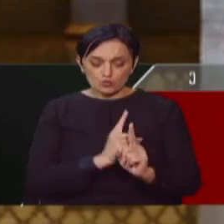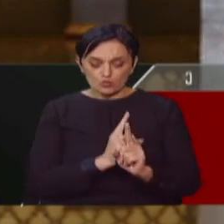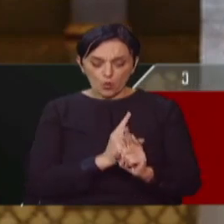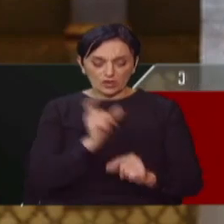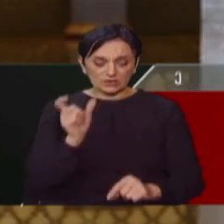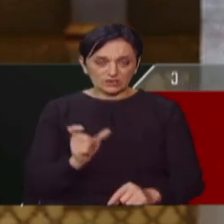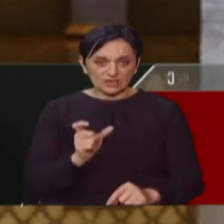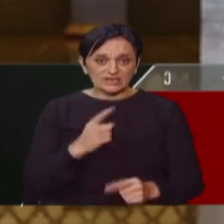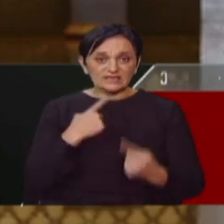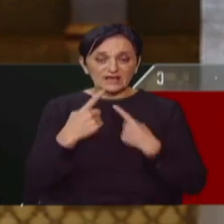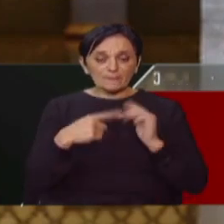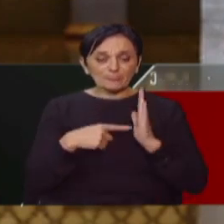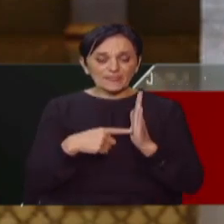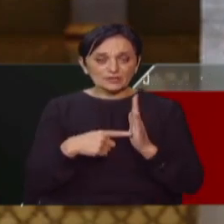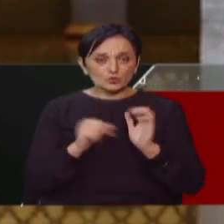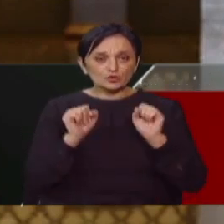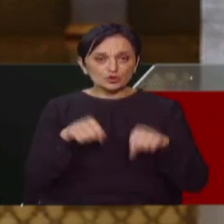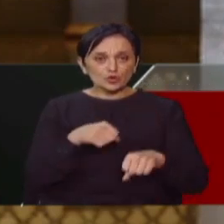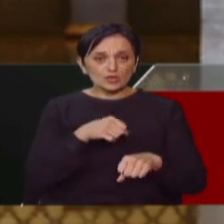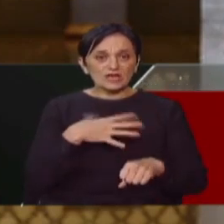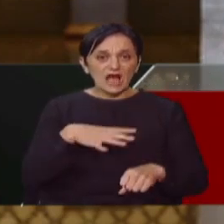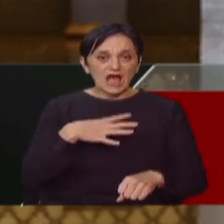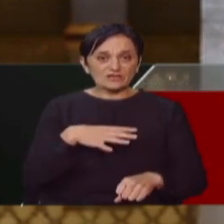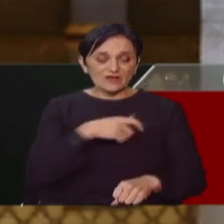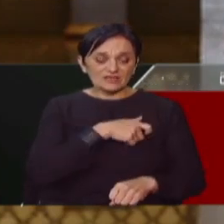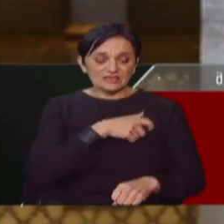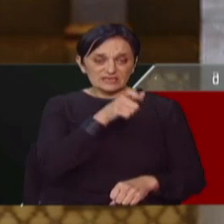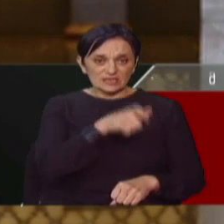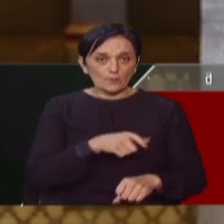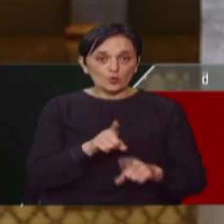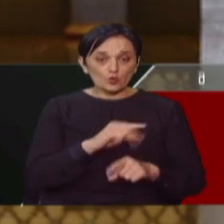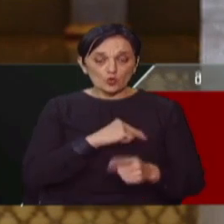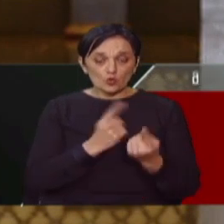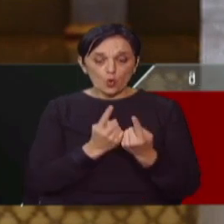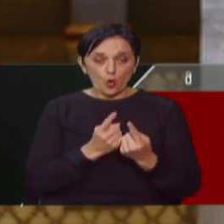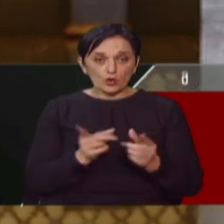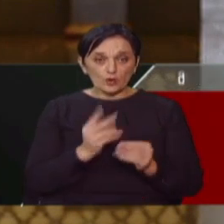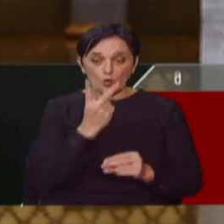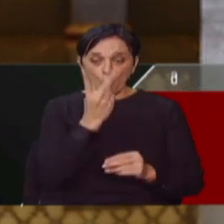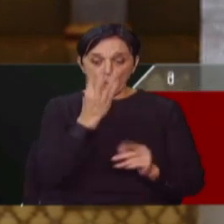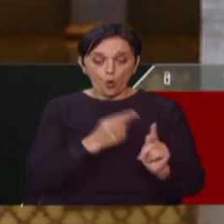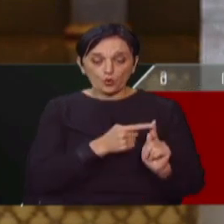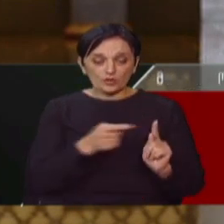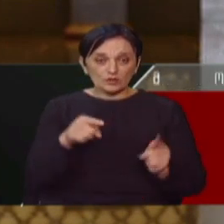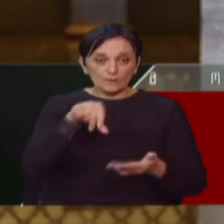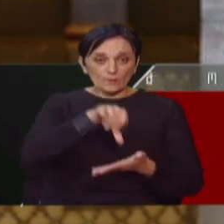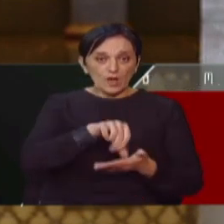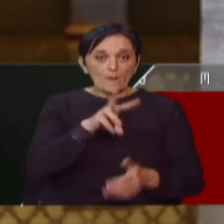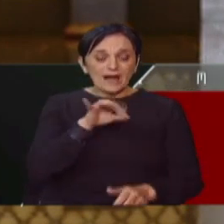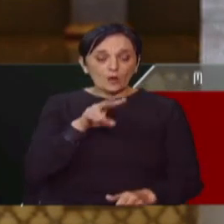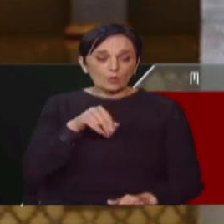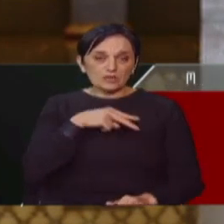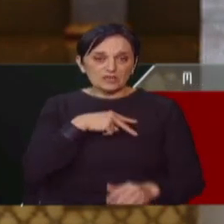მოადგილესთან დისკუსიის შესაძლებლობა ჰქონდა ქართველ დეპუტატს, ისევე როგორც ის კოლეგებთან ერთად ორი დღის განმავლობაში მონაწილეობდა